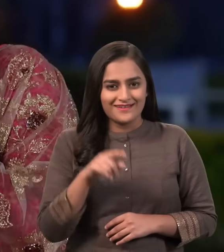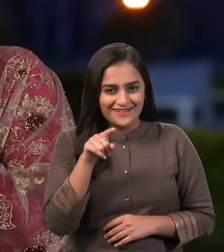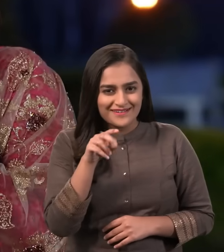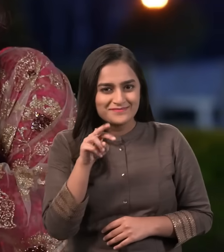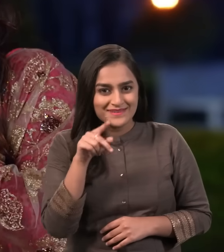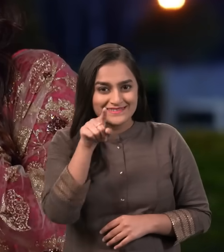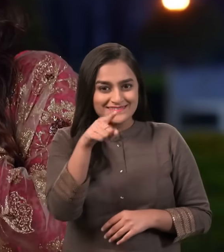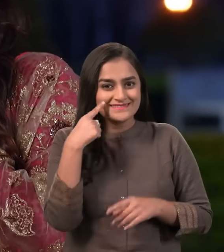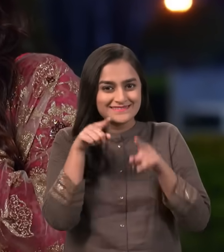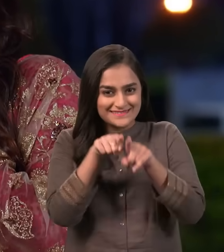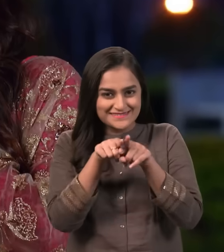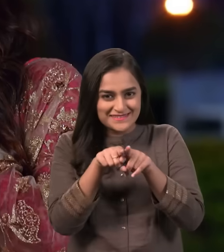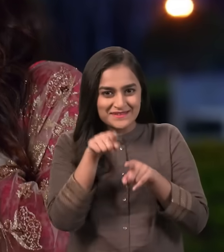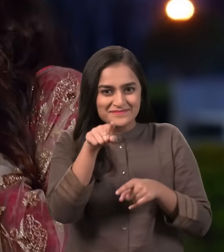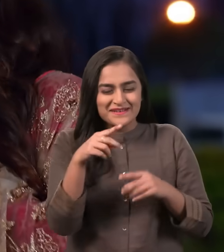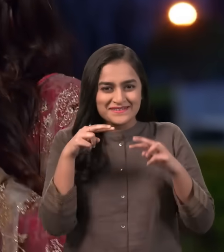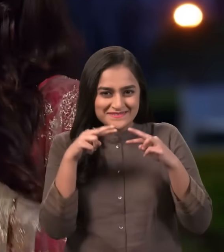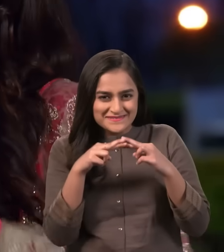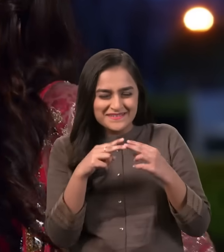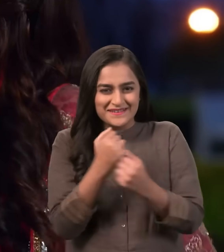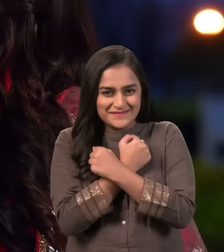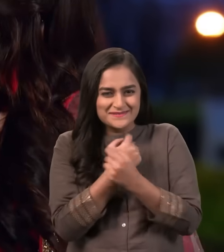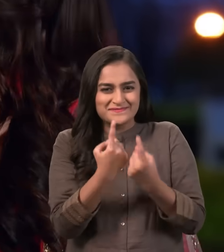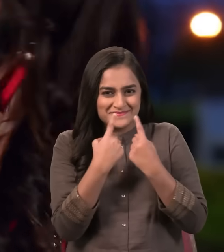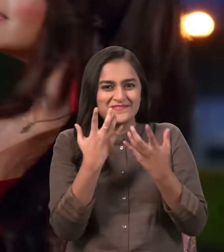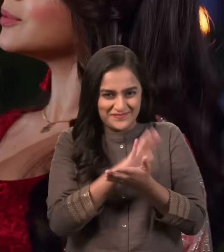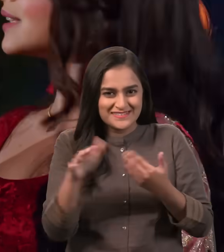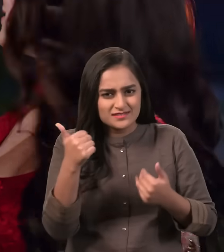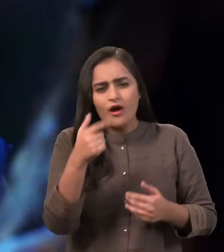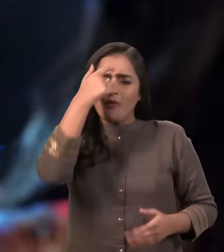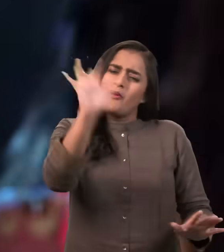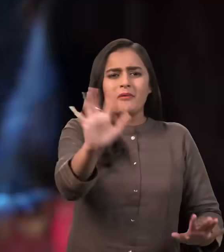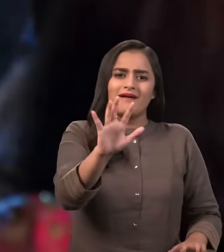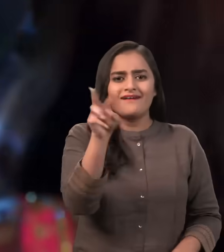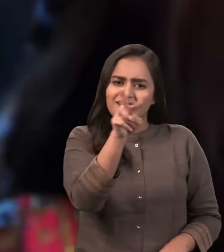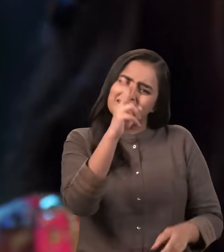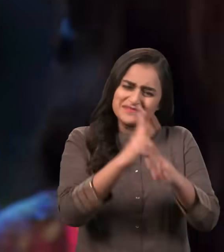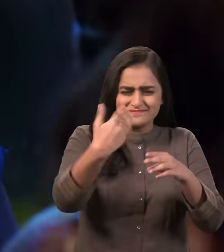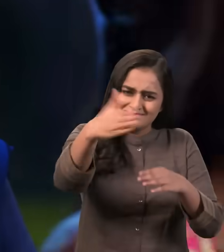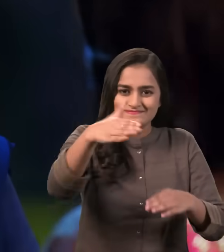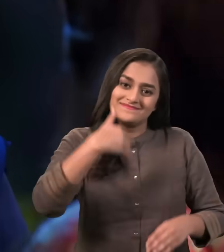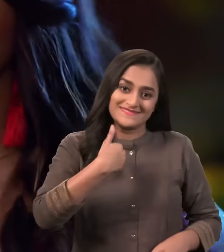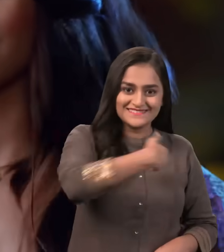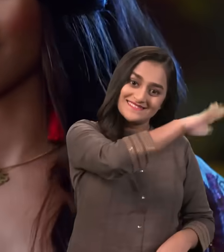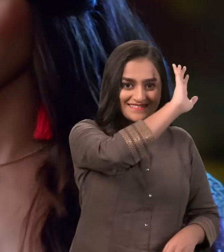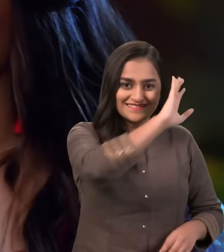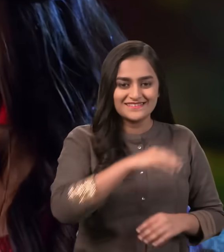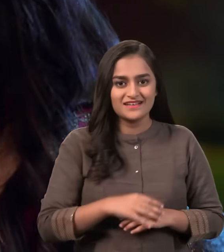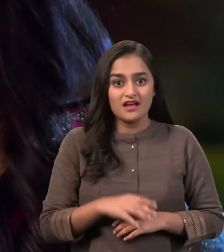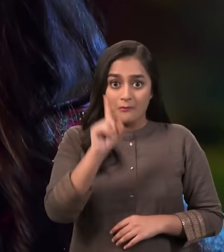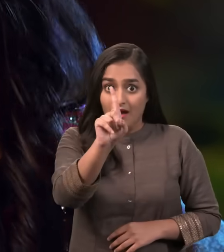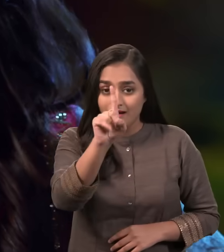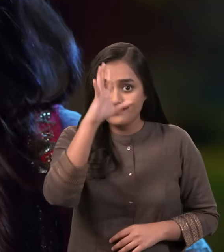लगता है कि आपके हीरो से रोमांटिक बातें भी खत्म नहीं हुई हैं। कोई बात नहीं, आप दोनों कंटिन्यू करो, मैं जाती